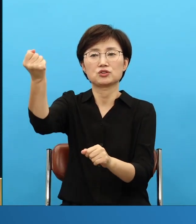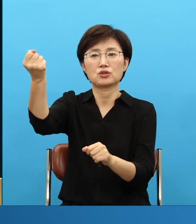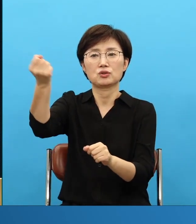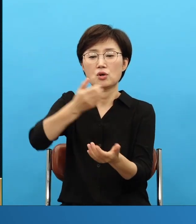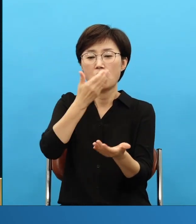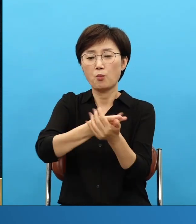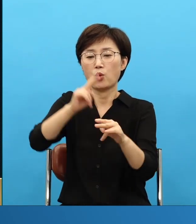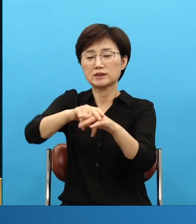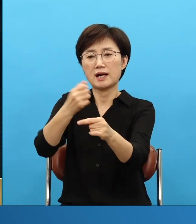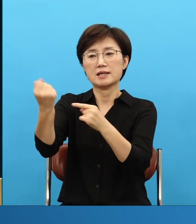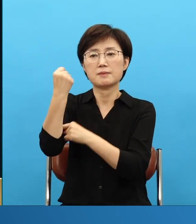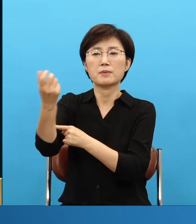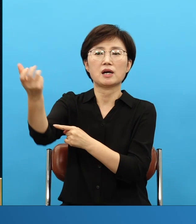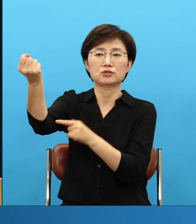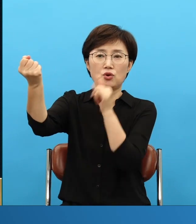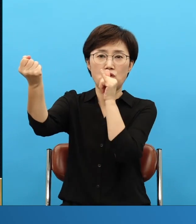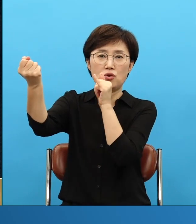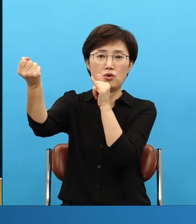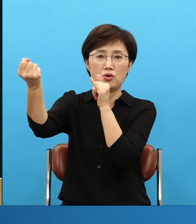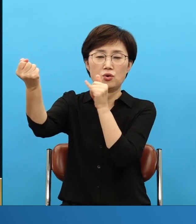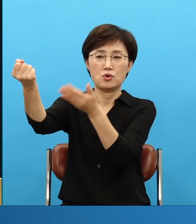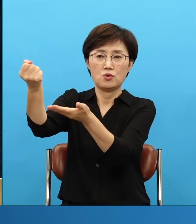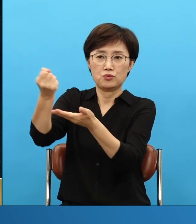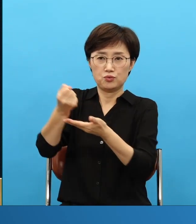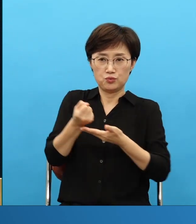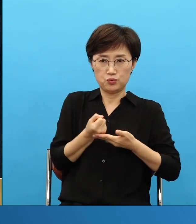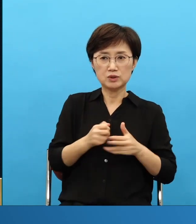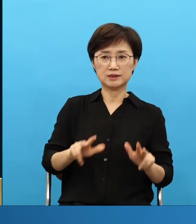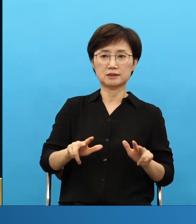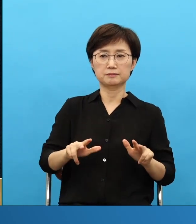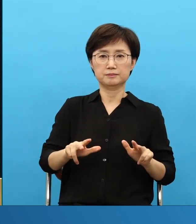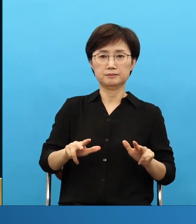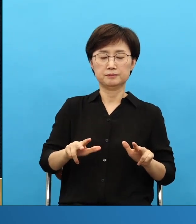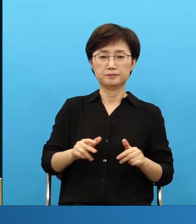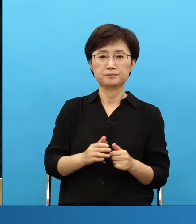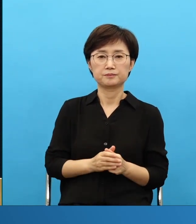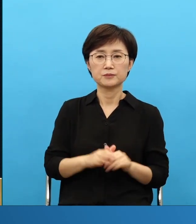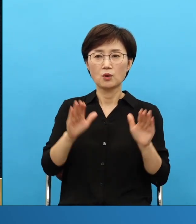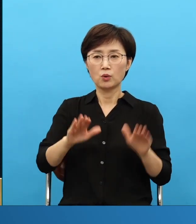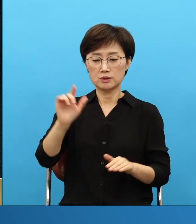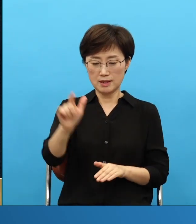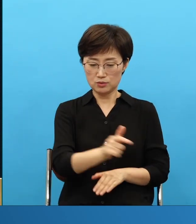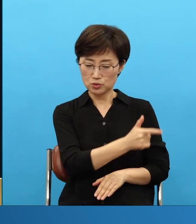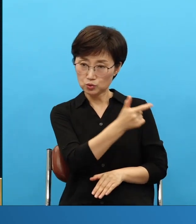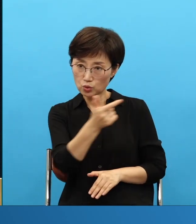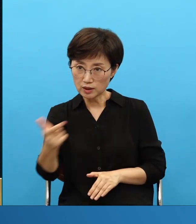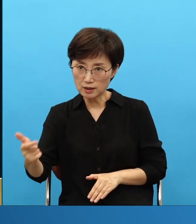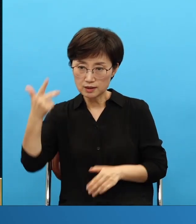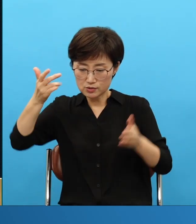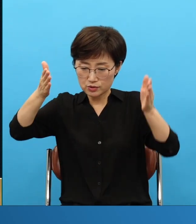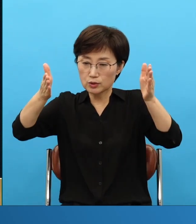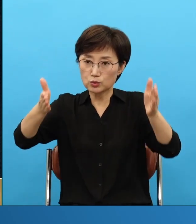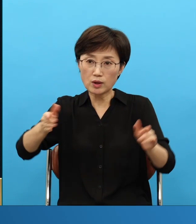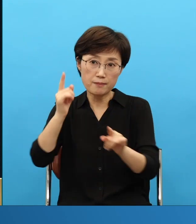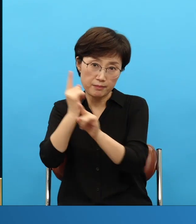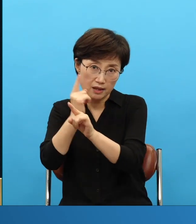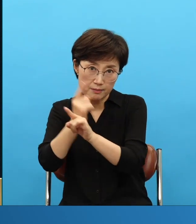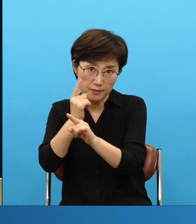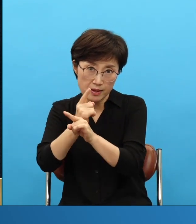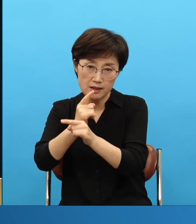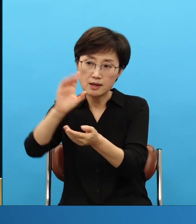that moves the throne is contained inside of Christ. 오늘 하루 종일 이번 주간 내내 이